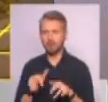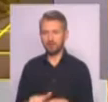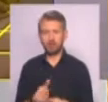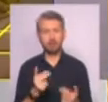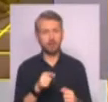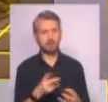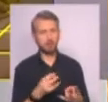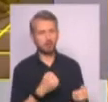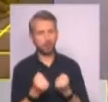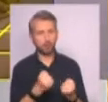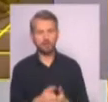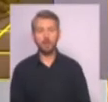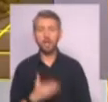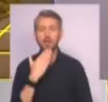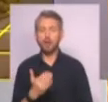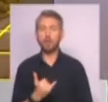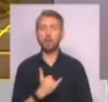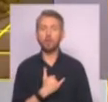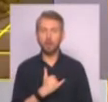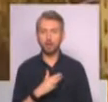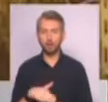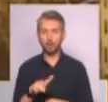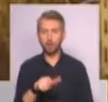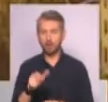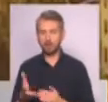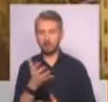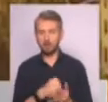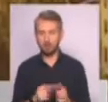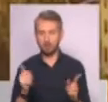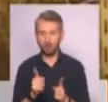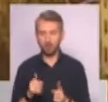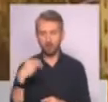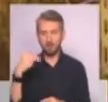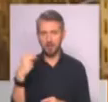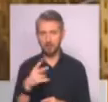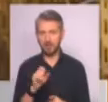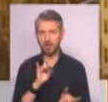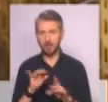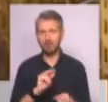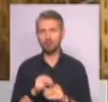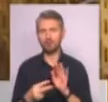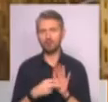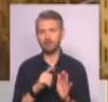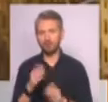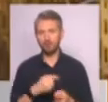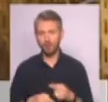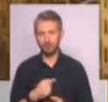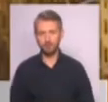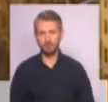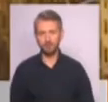треба боротися. Дякую. А в нас в громадській приймальні невеличка перерва на рекламу. Ми скоро повернемось, не